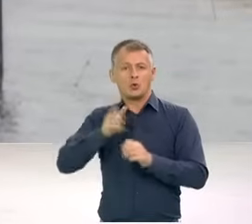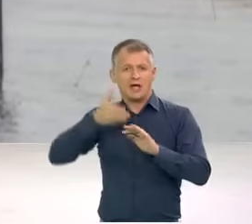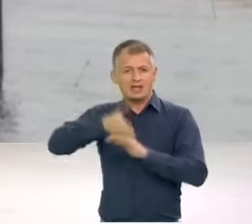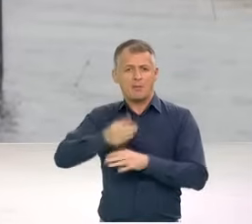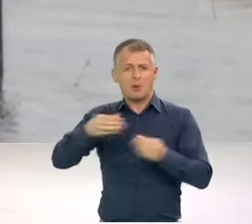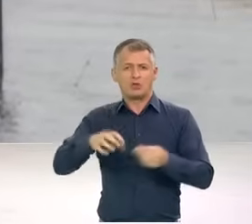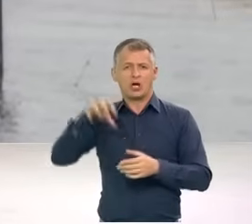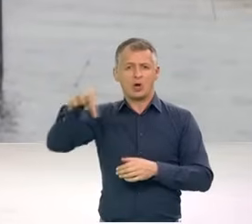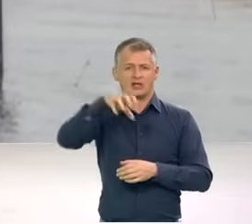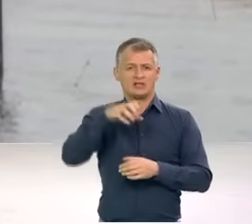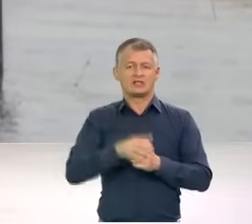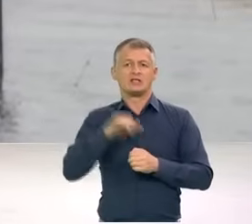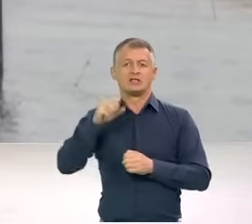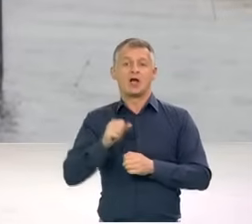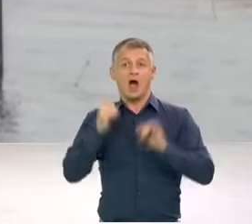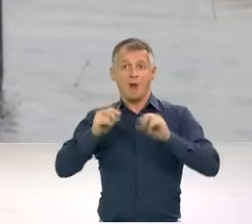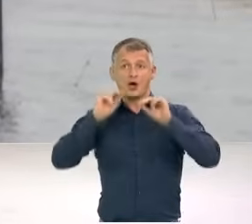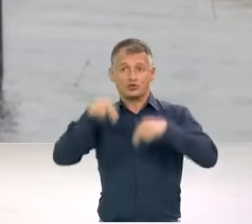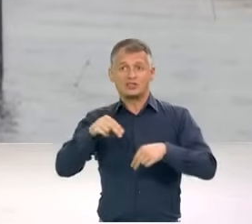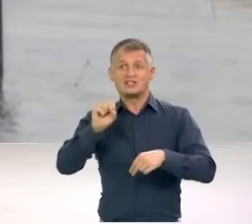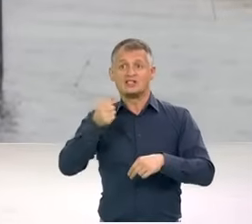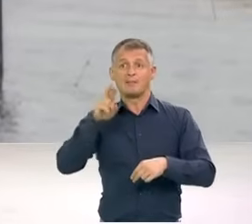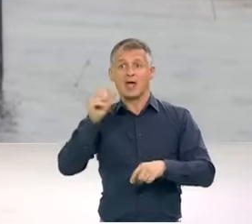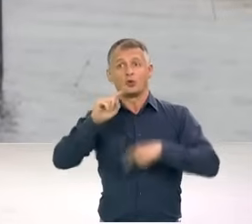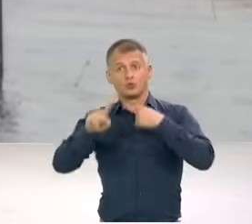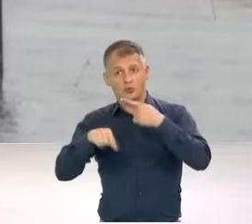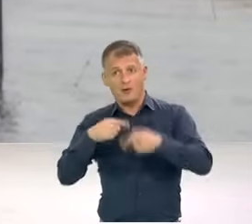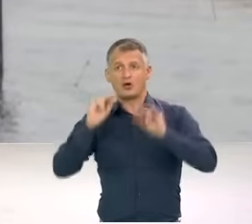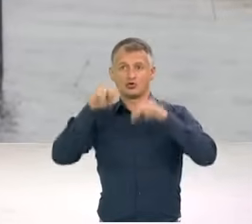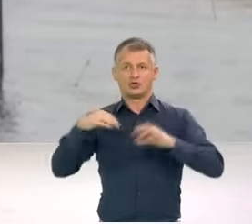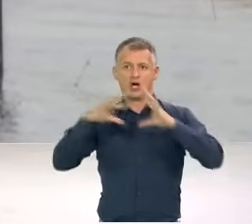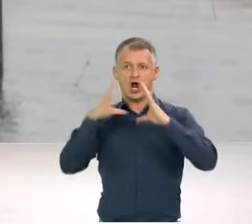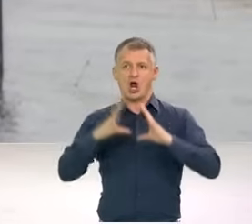localități viitura se îndreaptă acum spre Serbia și în curând spre